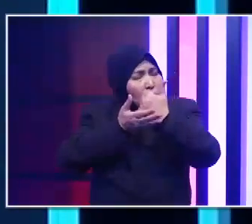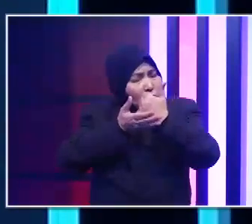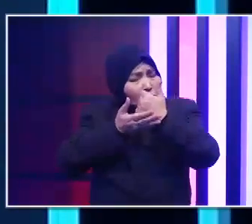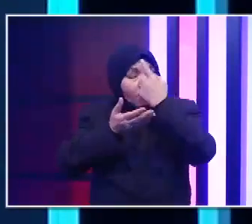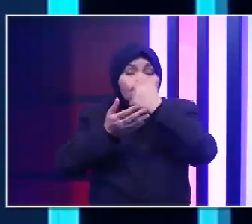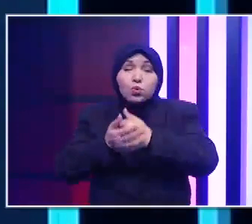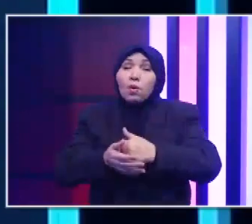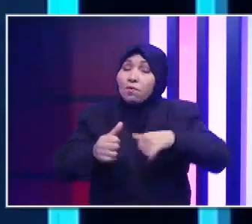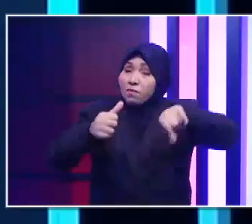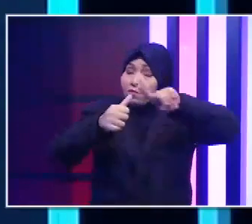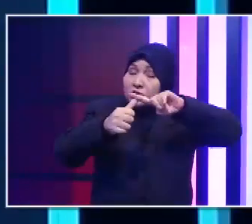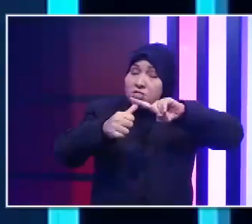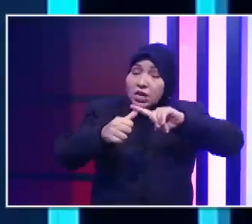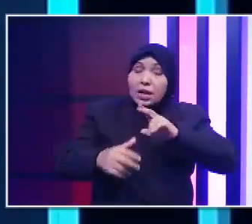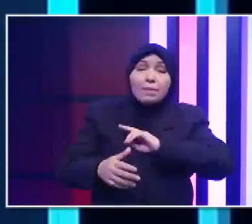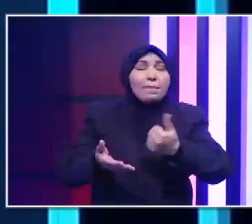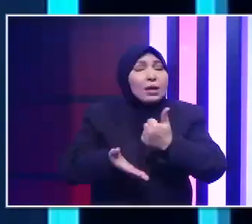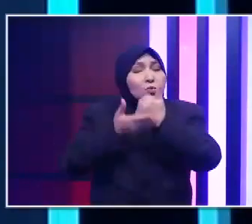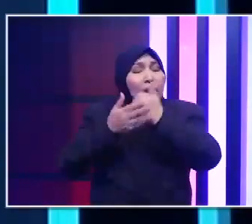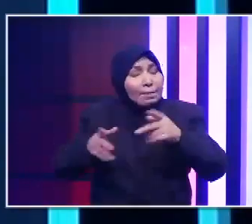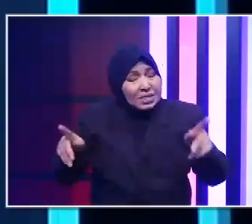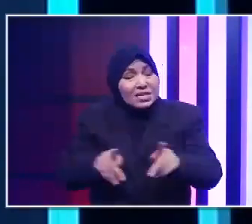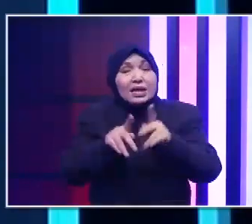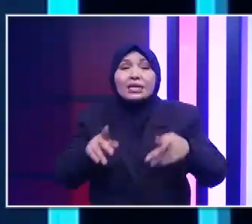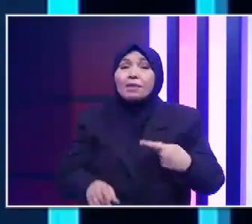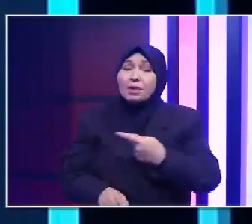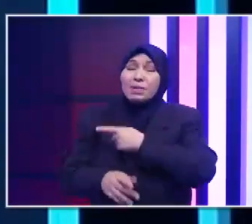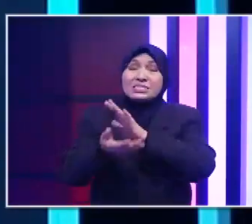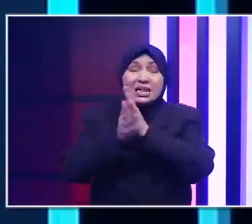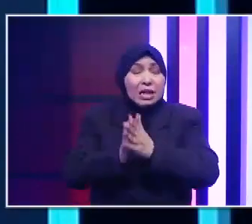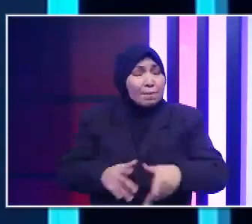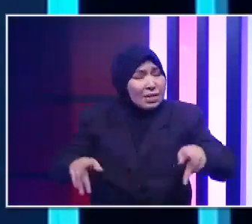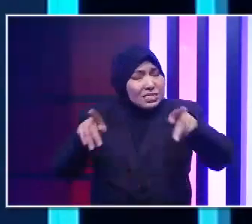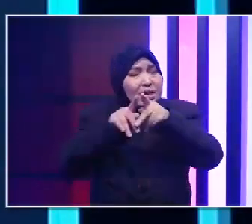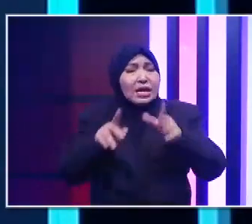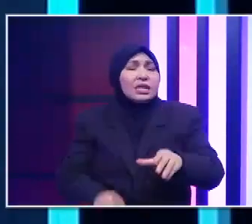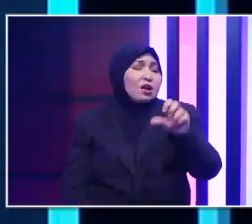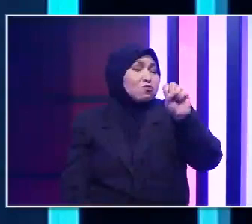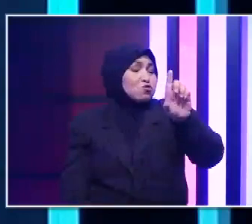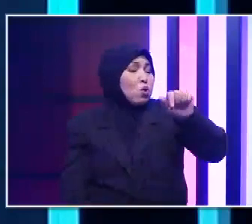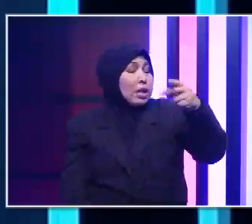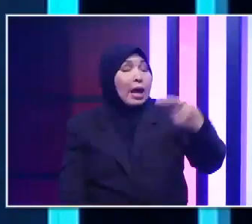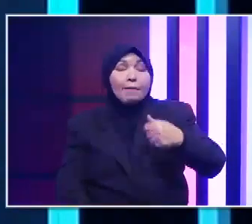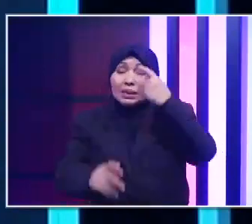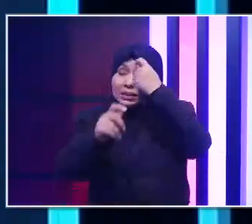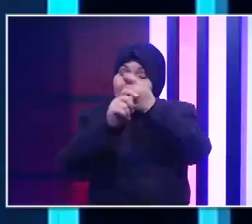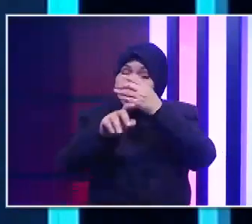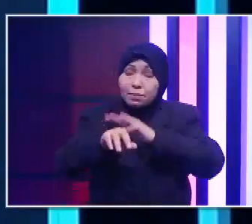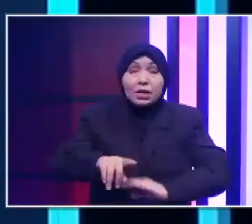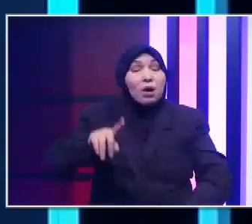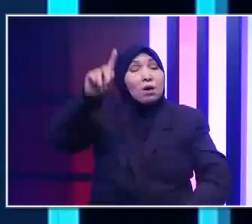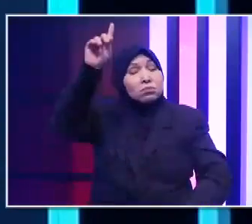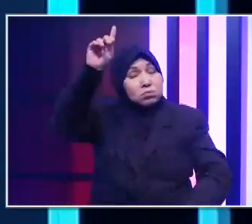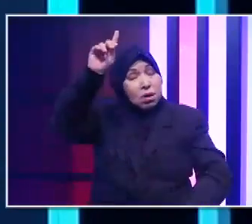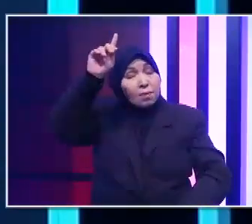agama tempat ulah pasangan kami untuk menjadi solehah Ya Allah jadikanlah pasangan kami yang membantu kami untuk bertakwa kau melakukan ketaatan